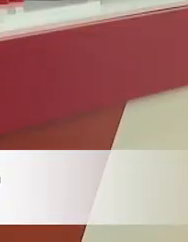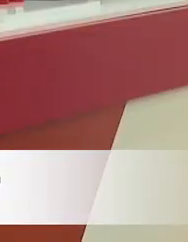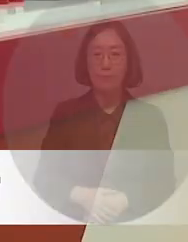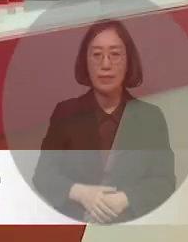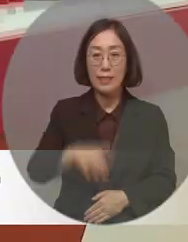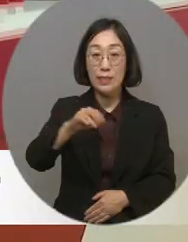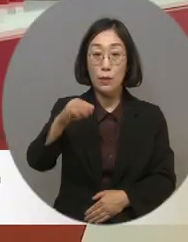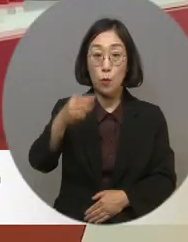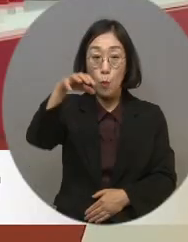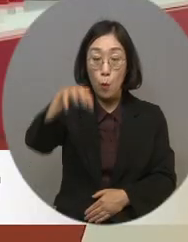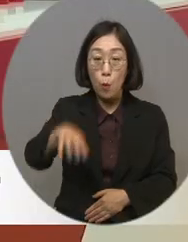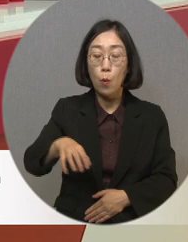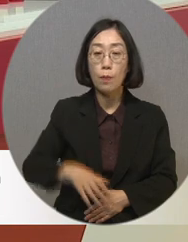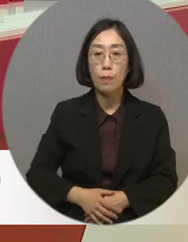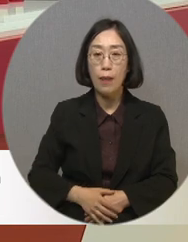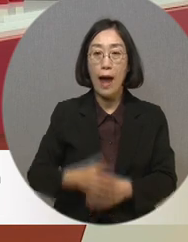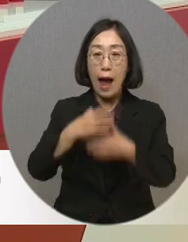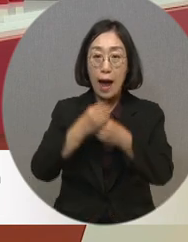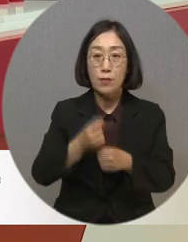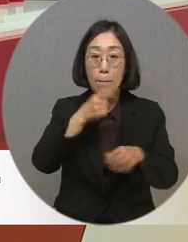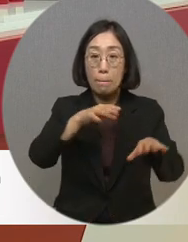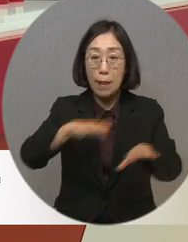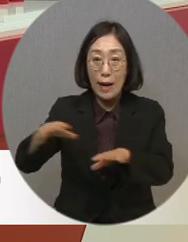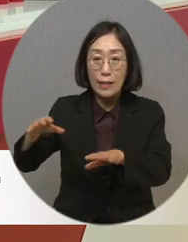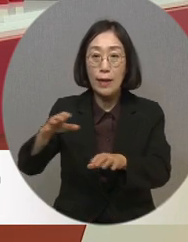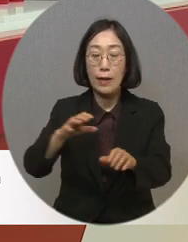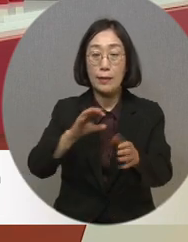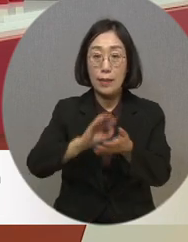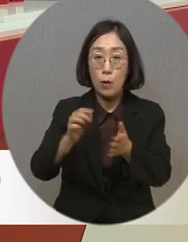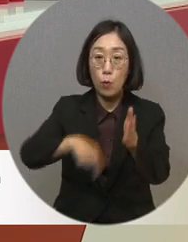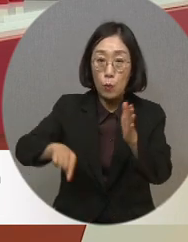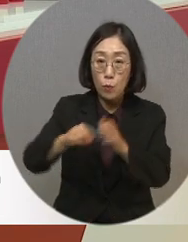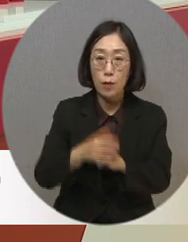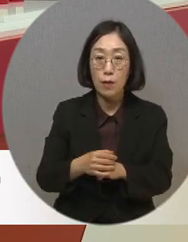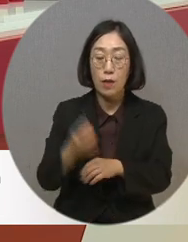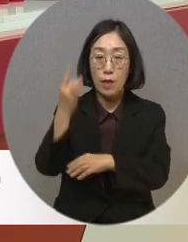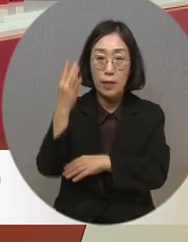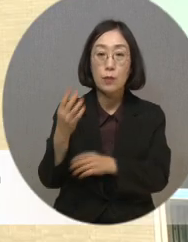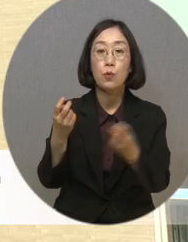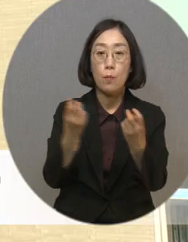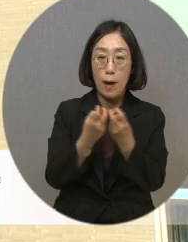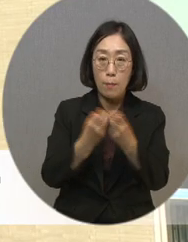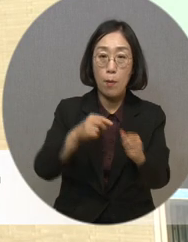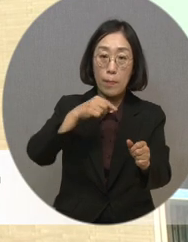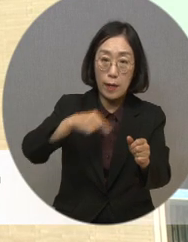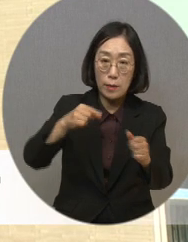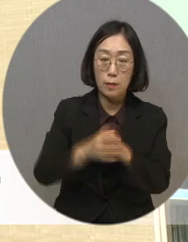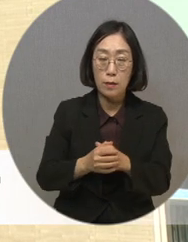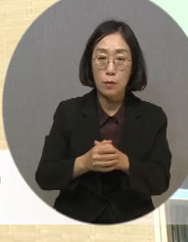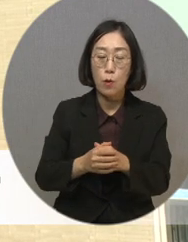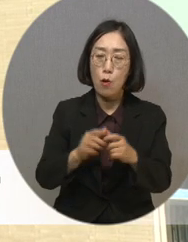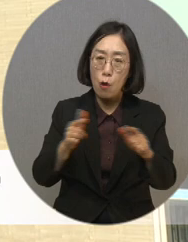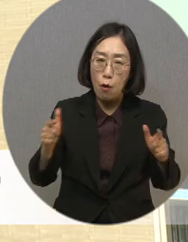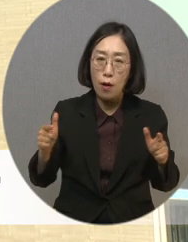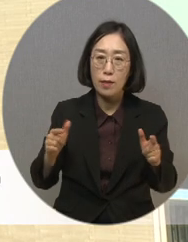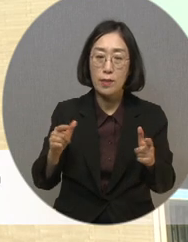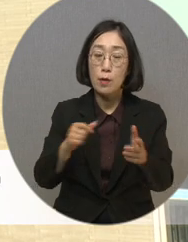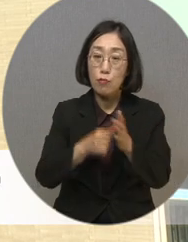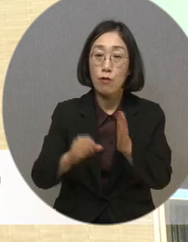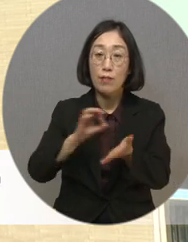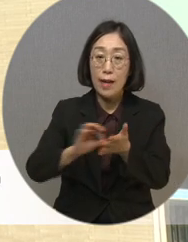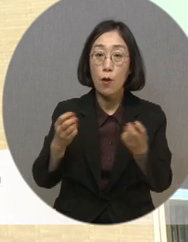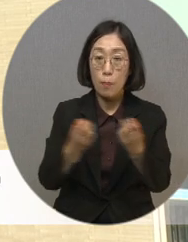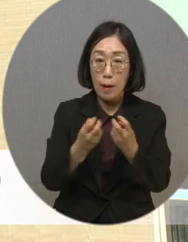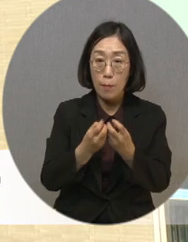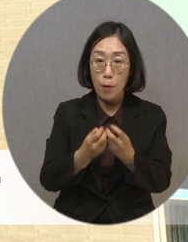진도군 임해면 남동리 일원에 안전한 바다 이용을 위한 기초 해양 안전수칙과 비상대응 요령 등을 교육할